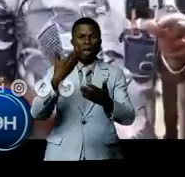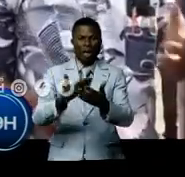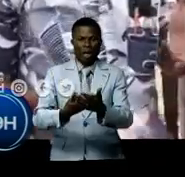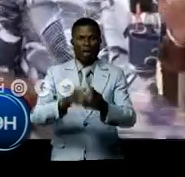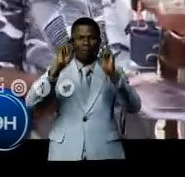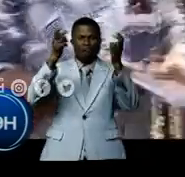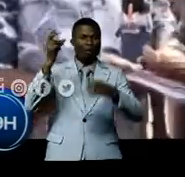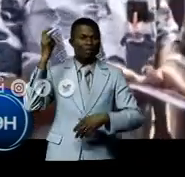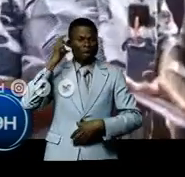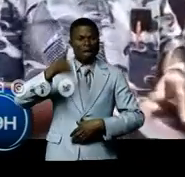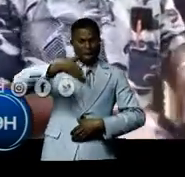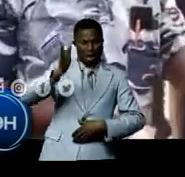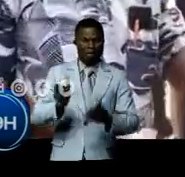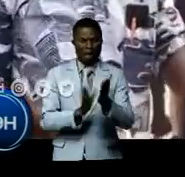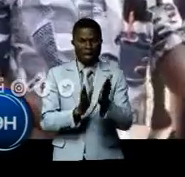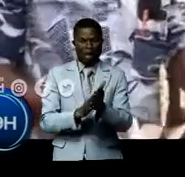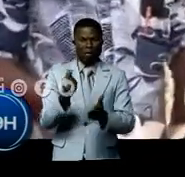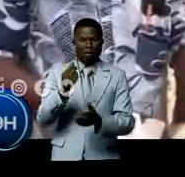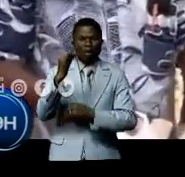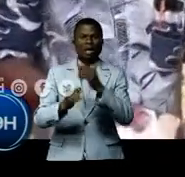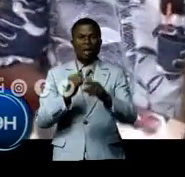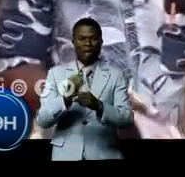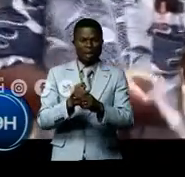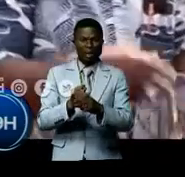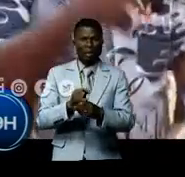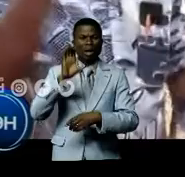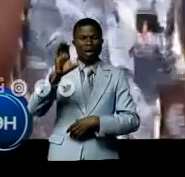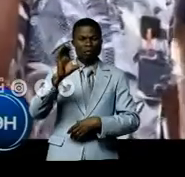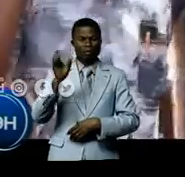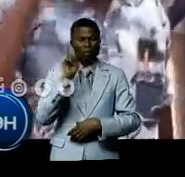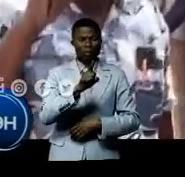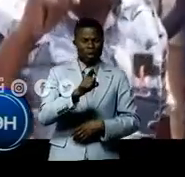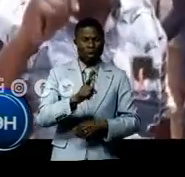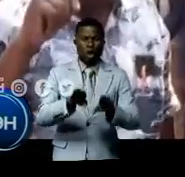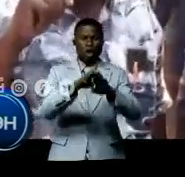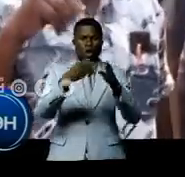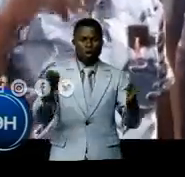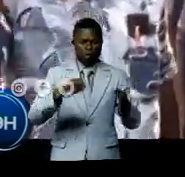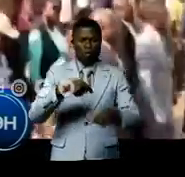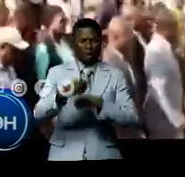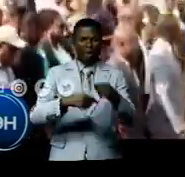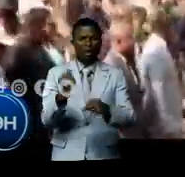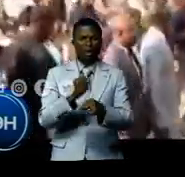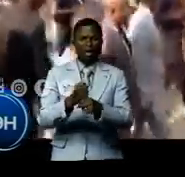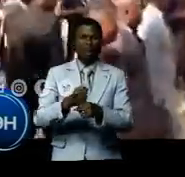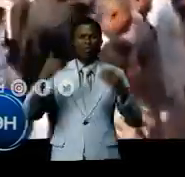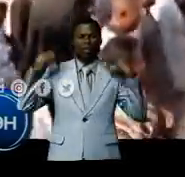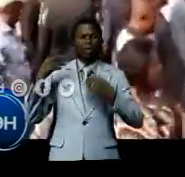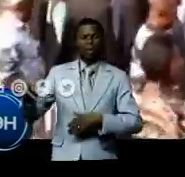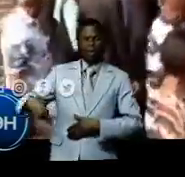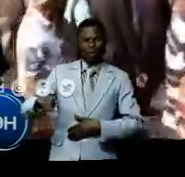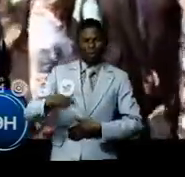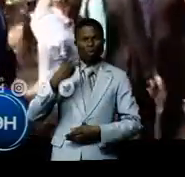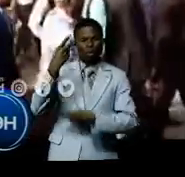des experts de cette institution financière internationale est en effet le bouton déclencheur de cette démarche de l'autorité provinciale qui a